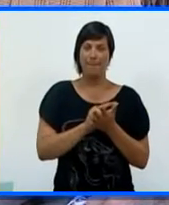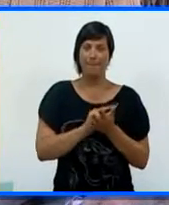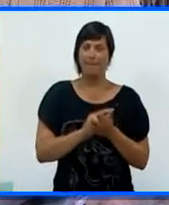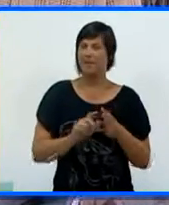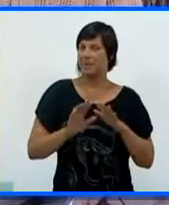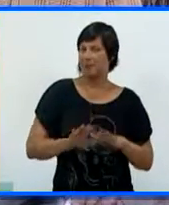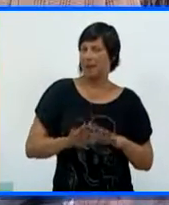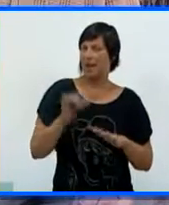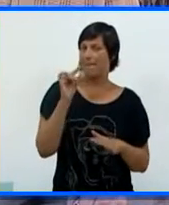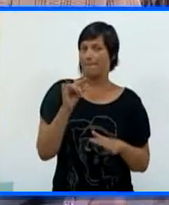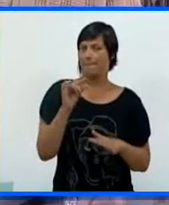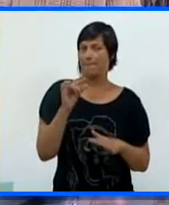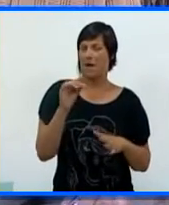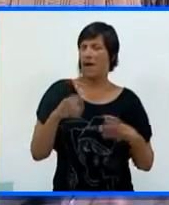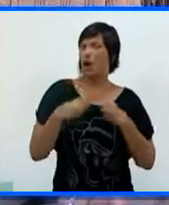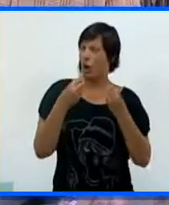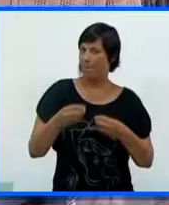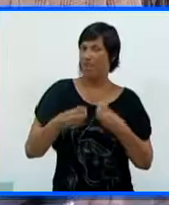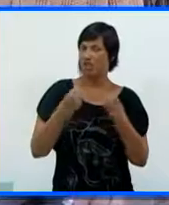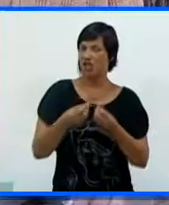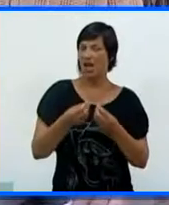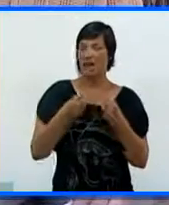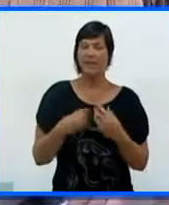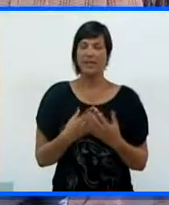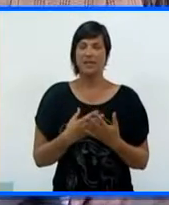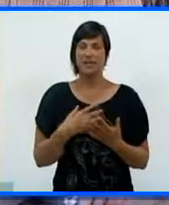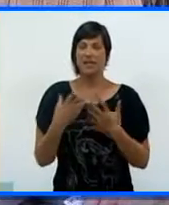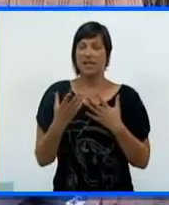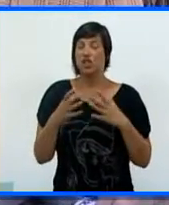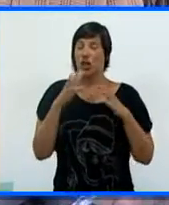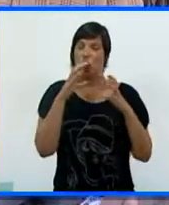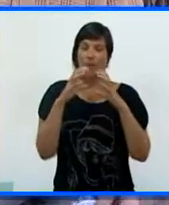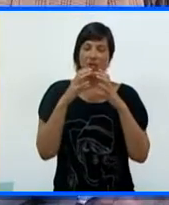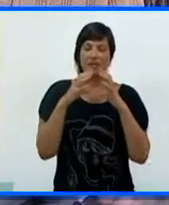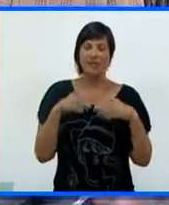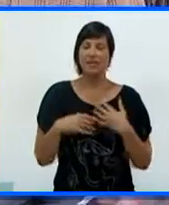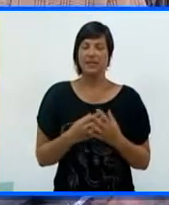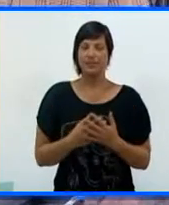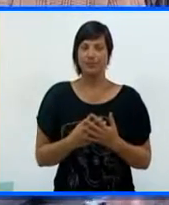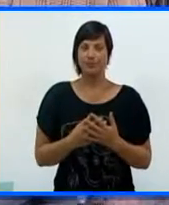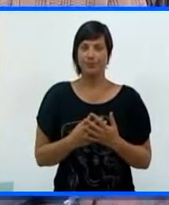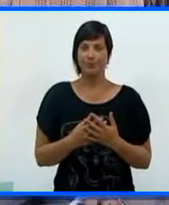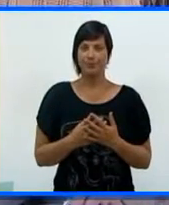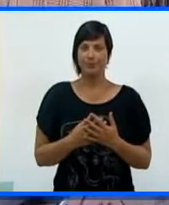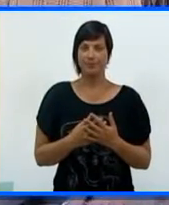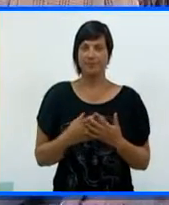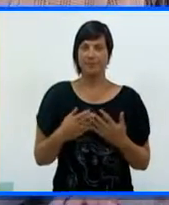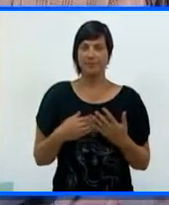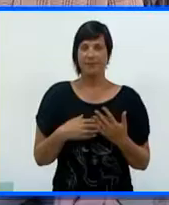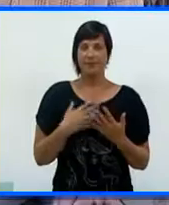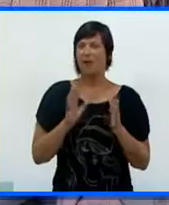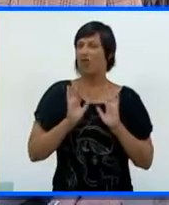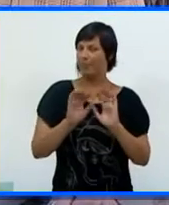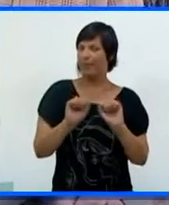bi htjeli malo sa gluhima objašnjavati, nešto kontaktirati, jednostavno